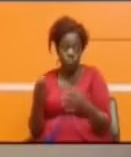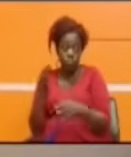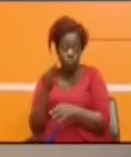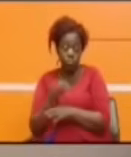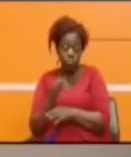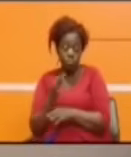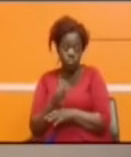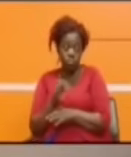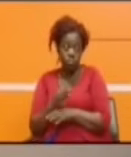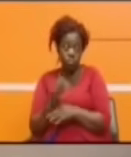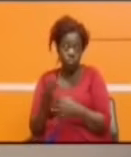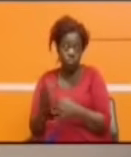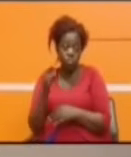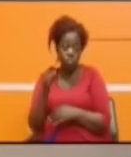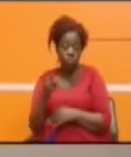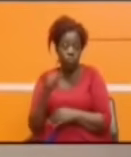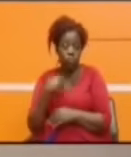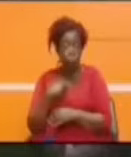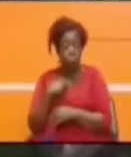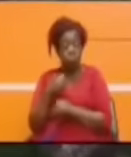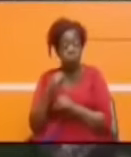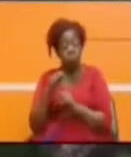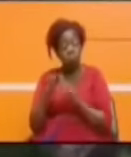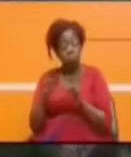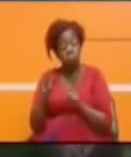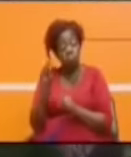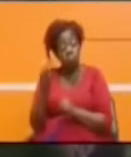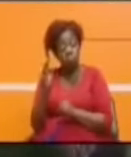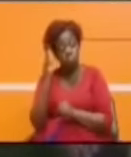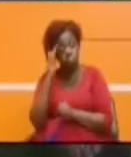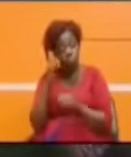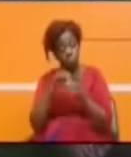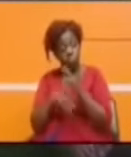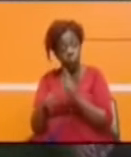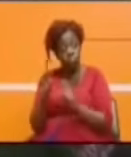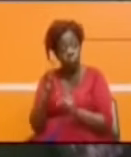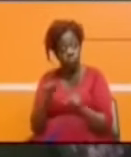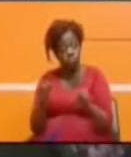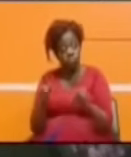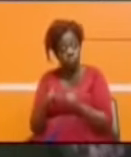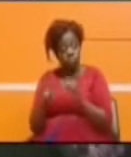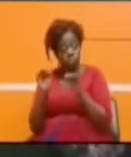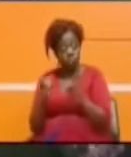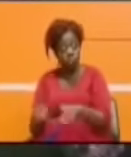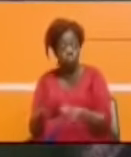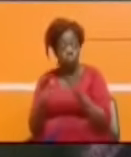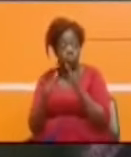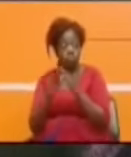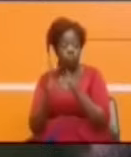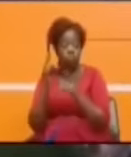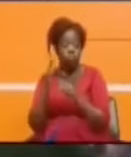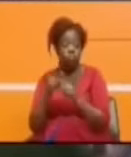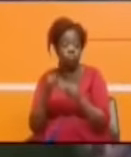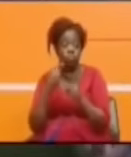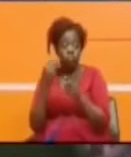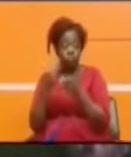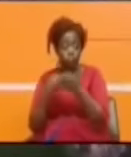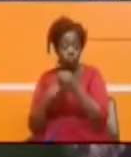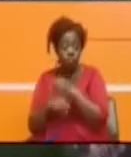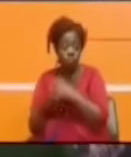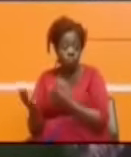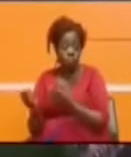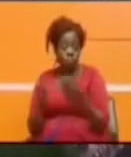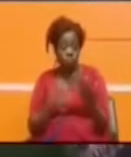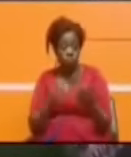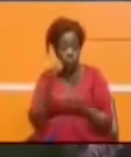bazibaferako. Nze naawe teyayinza kumanya ngeki. Okusinziira ku batuuze Kibirige yasigala mu nnyumba eno okutuusa eyali agiguze bwe